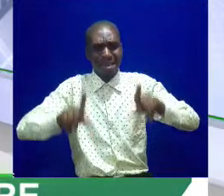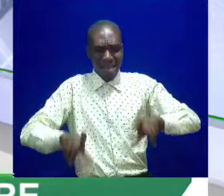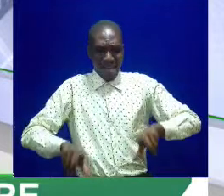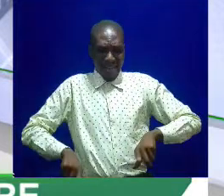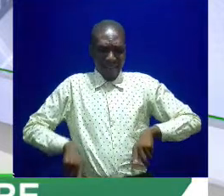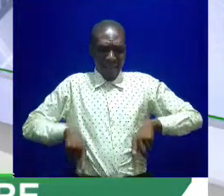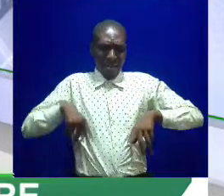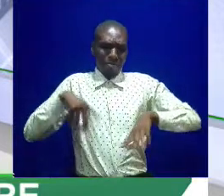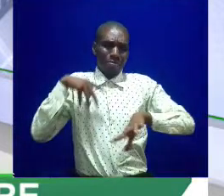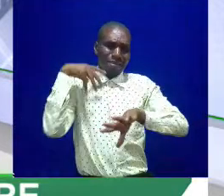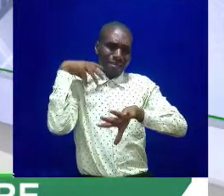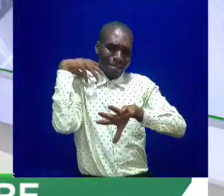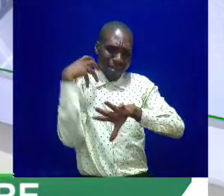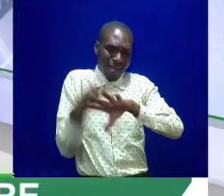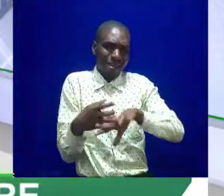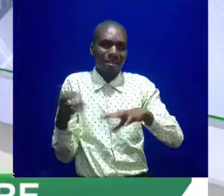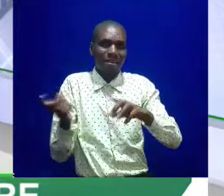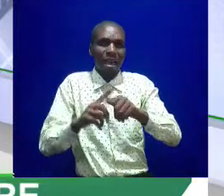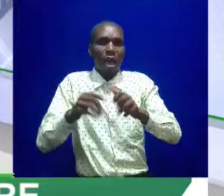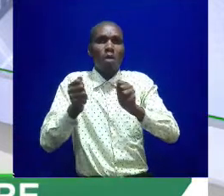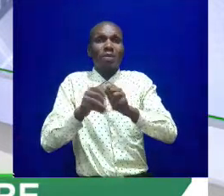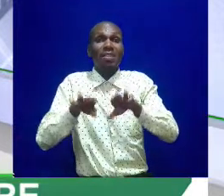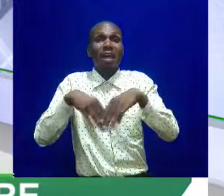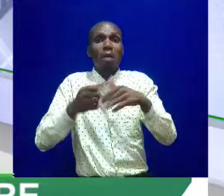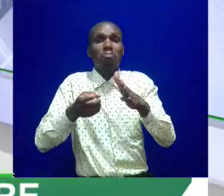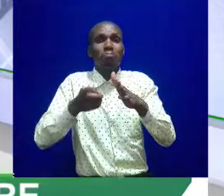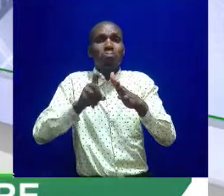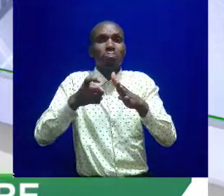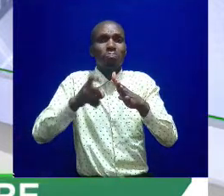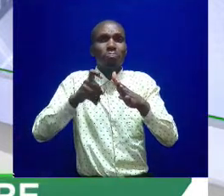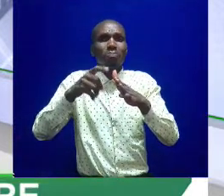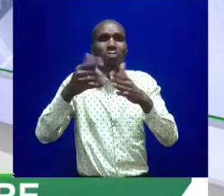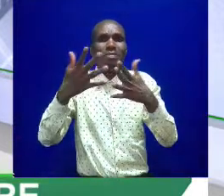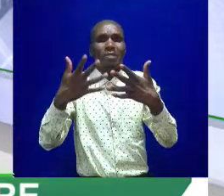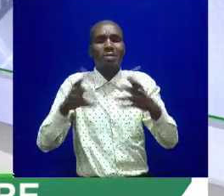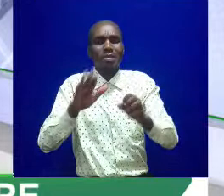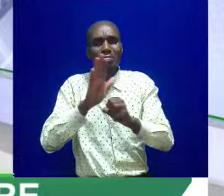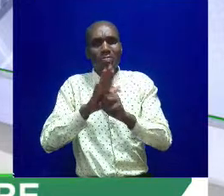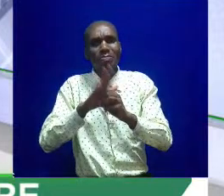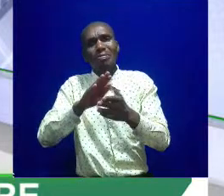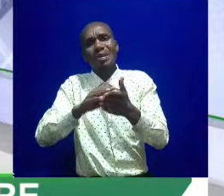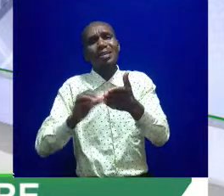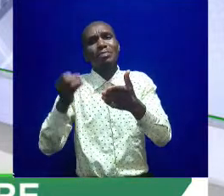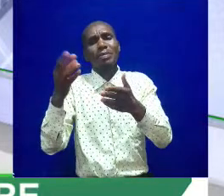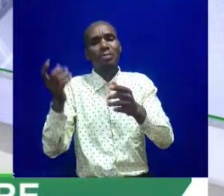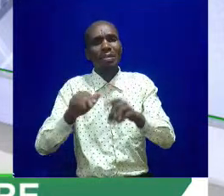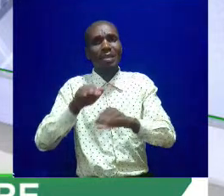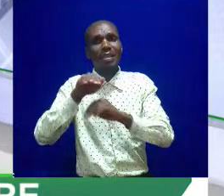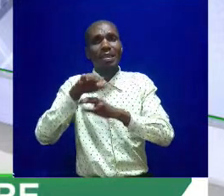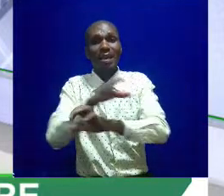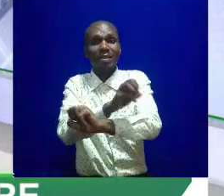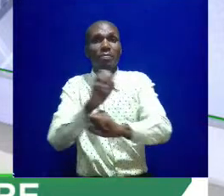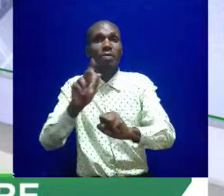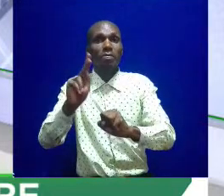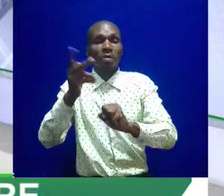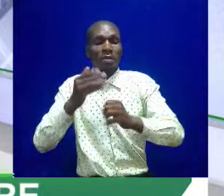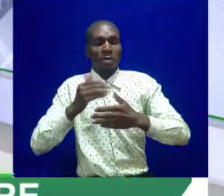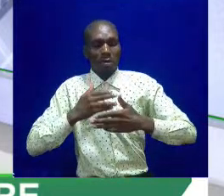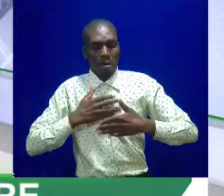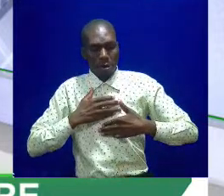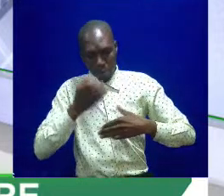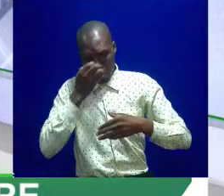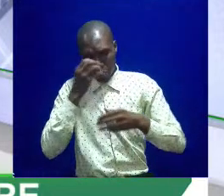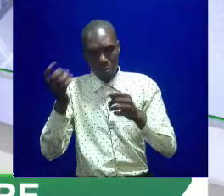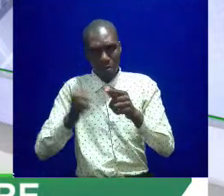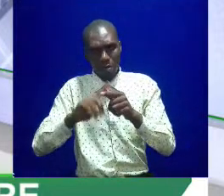bwa kongire anene comment kana no commenta kwe magori yebinto na kumugania umurai wense Dr. William Samuel Ruto